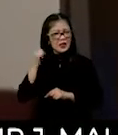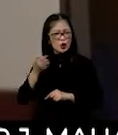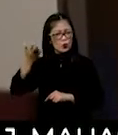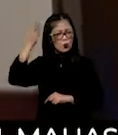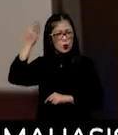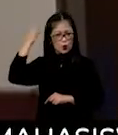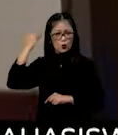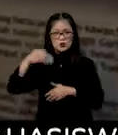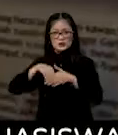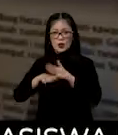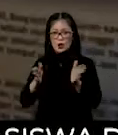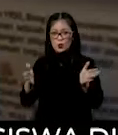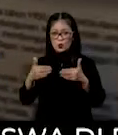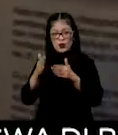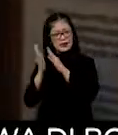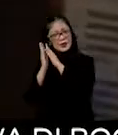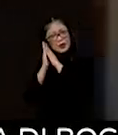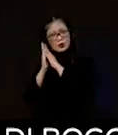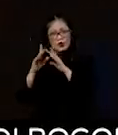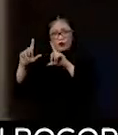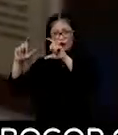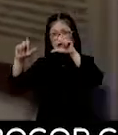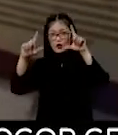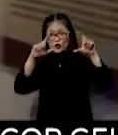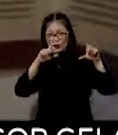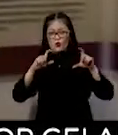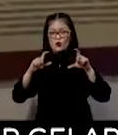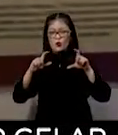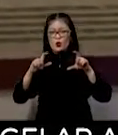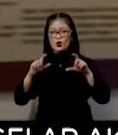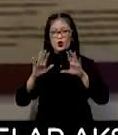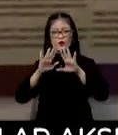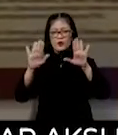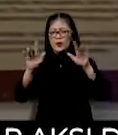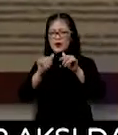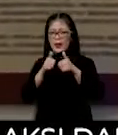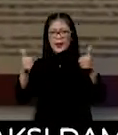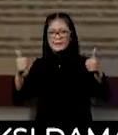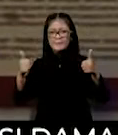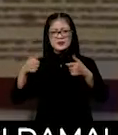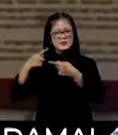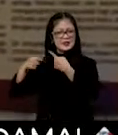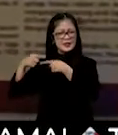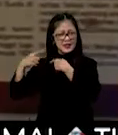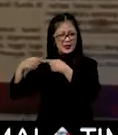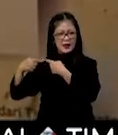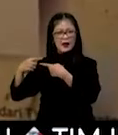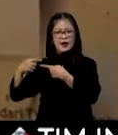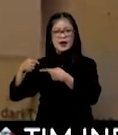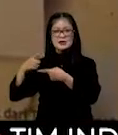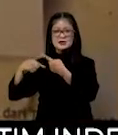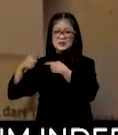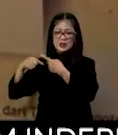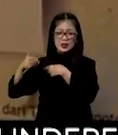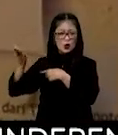ke kamar tidur, terdapat deretan foto yang didokumentasikan secara apik lengkap dengan cerita perjalanan. Mulai dari kisah awal pertemuan